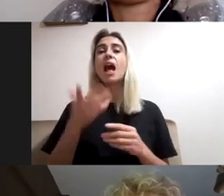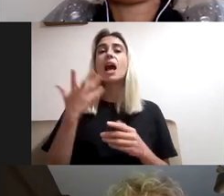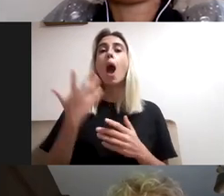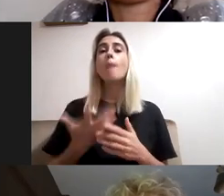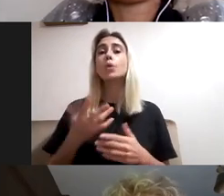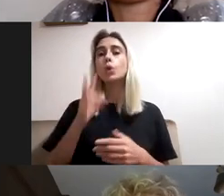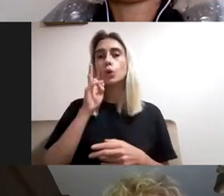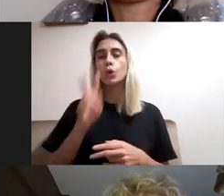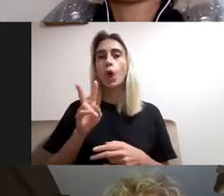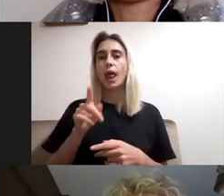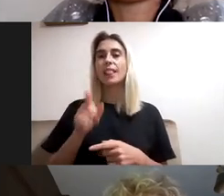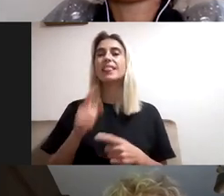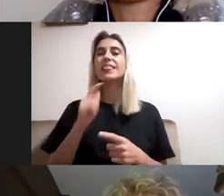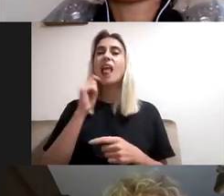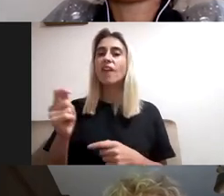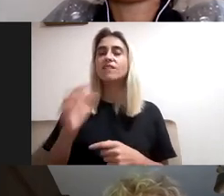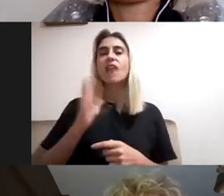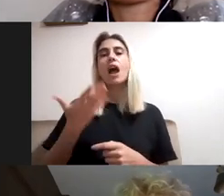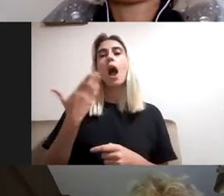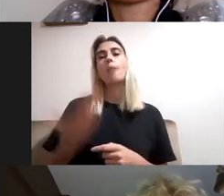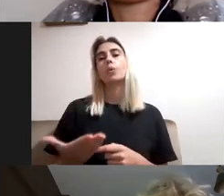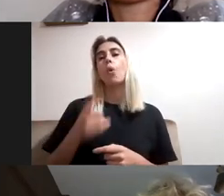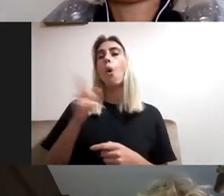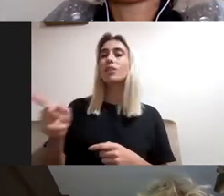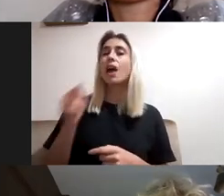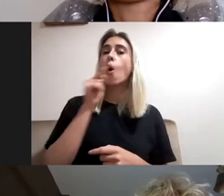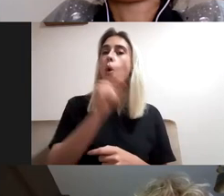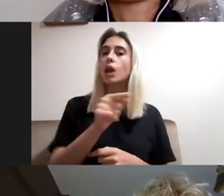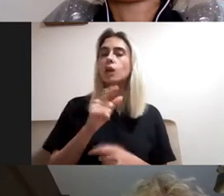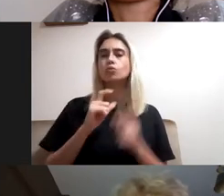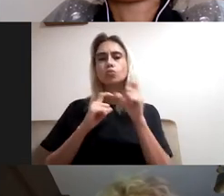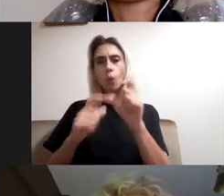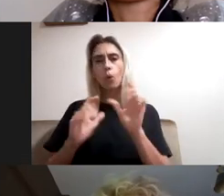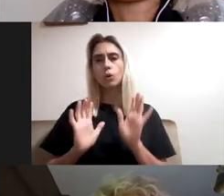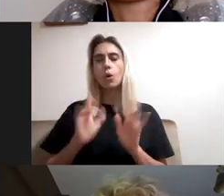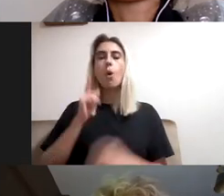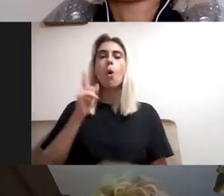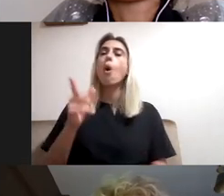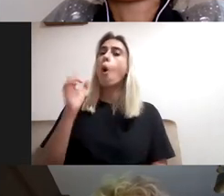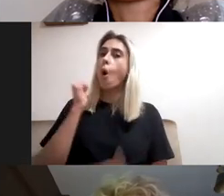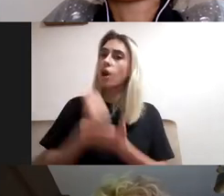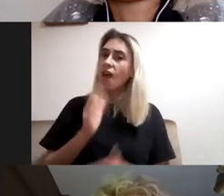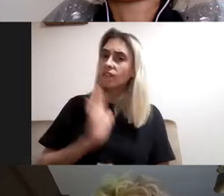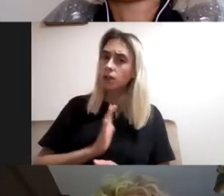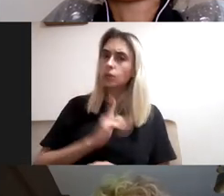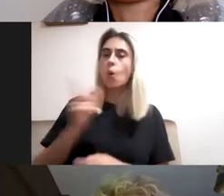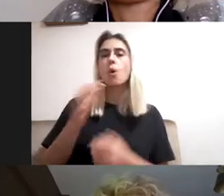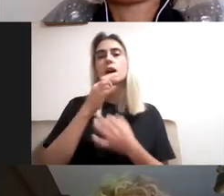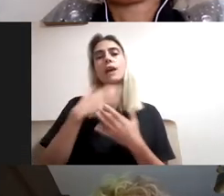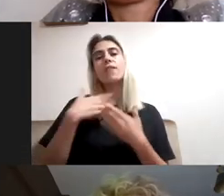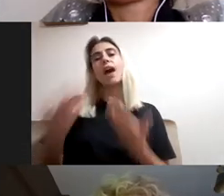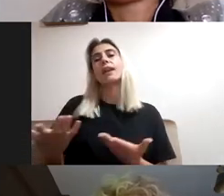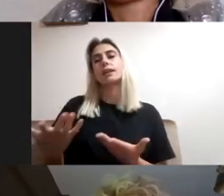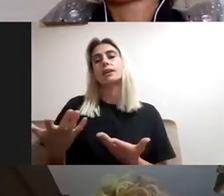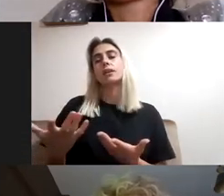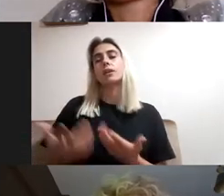yönelik, teklif ve kabul. Yani oradan soruyu sor, öbür taraf onaylıyorsa ona göre o hizmeti ona sun.